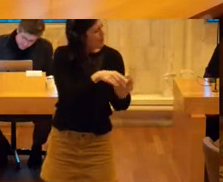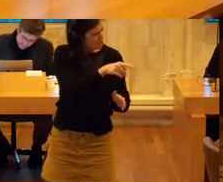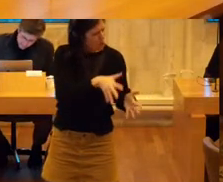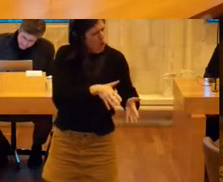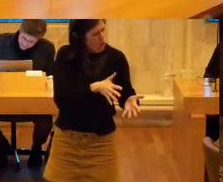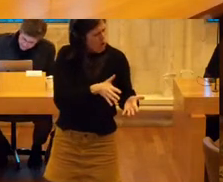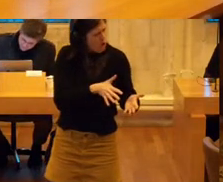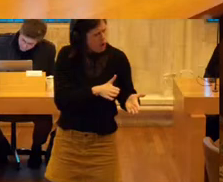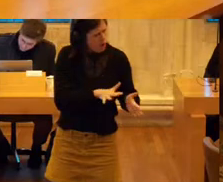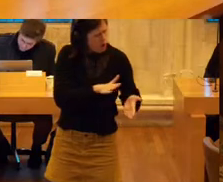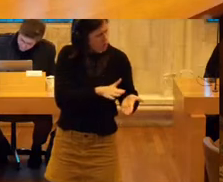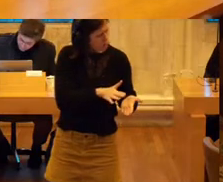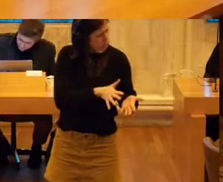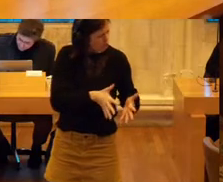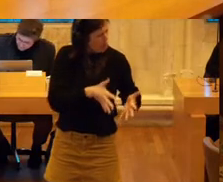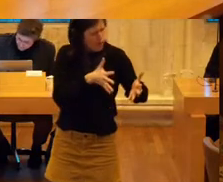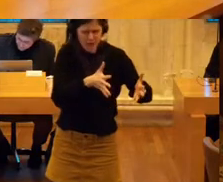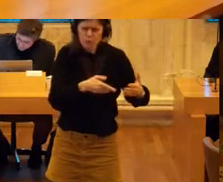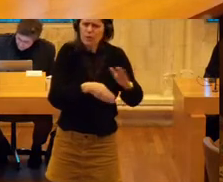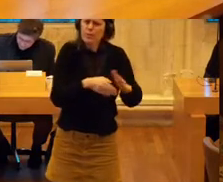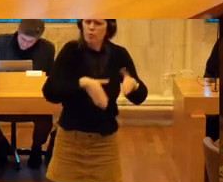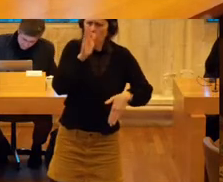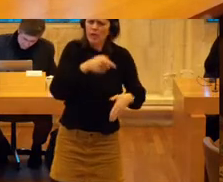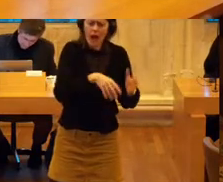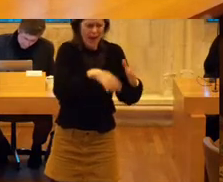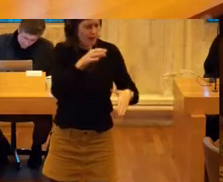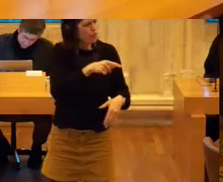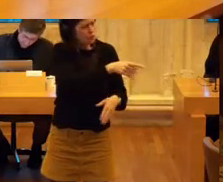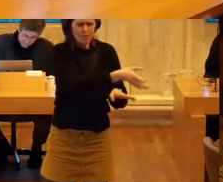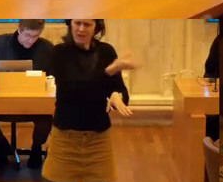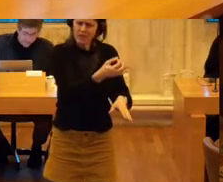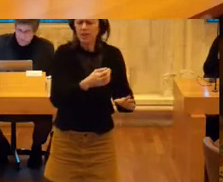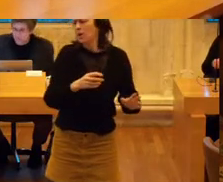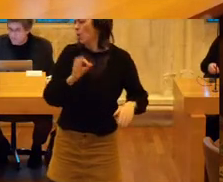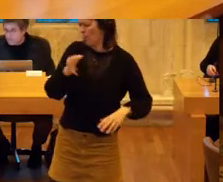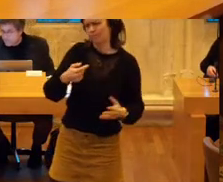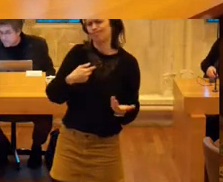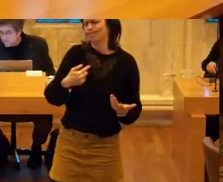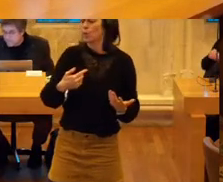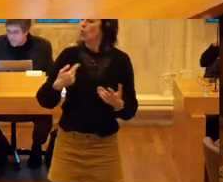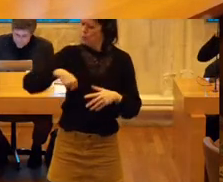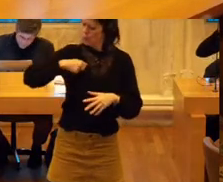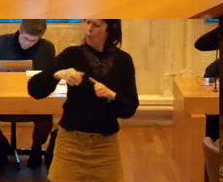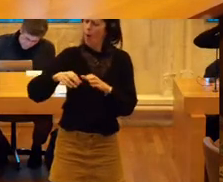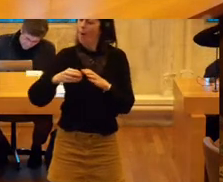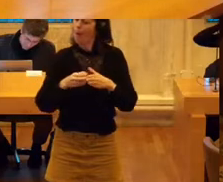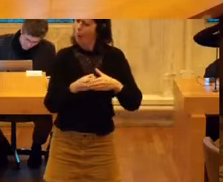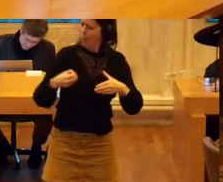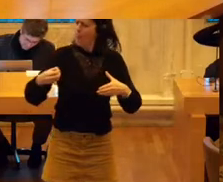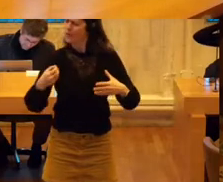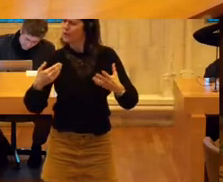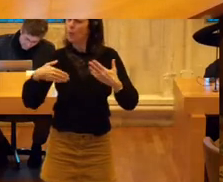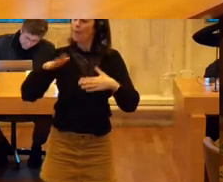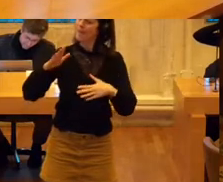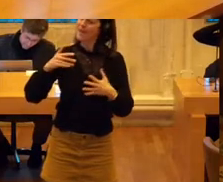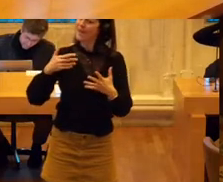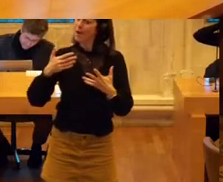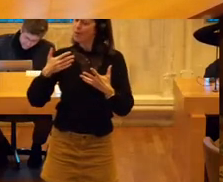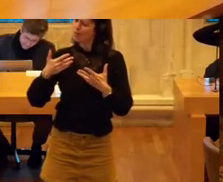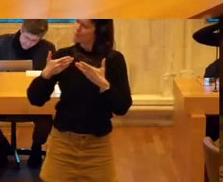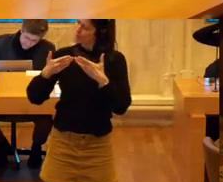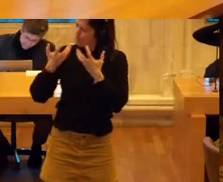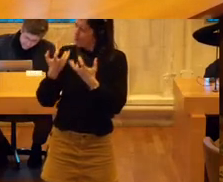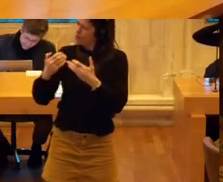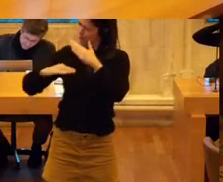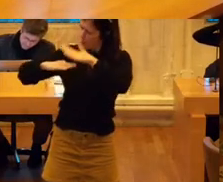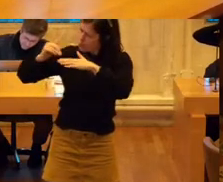c'est important, une opposition constructive, parce que par les temps qui courent, où tout ce qui est pratique démocratique est remis en cause et